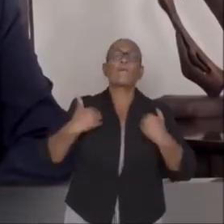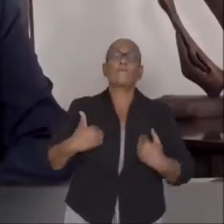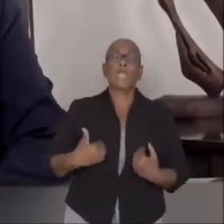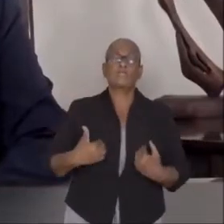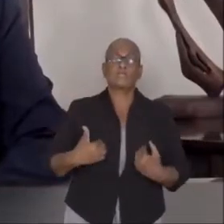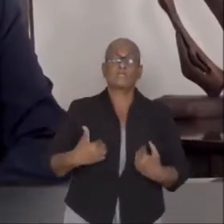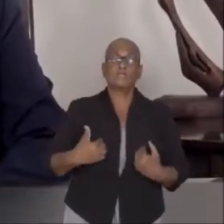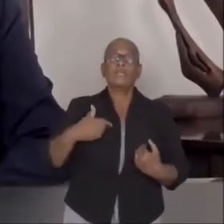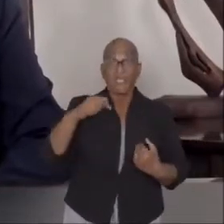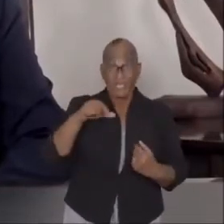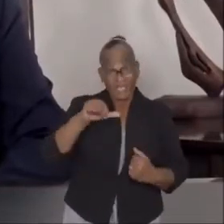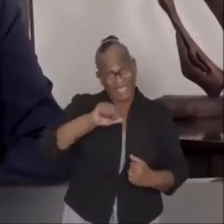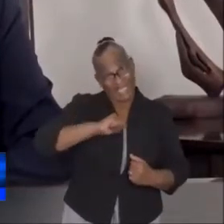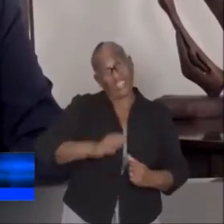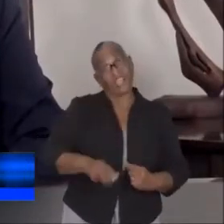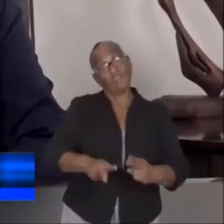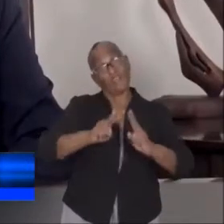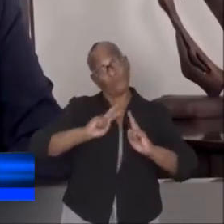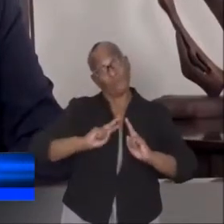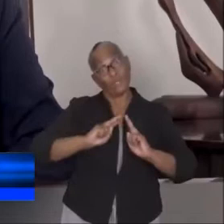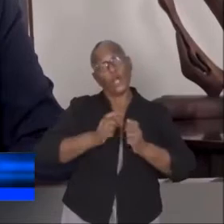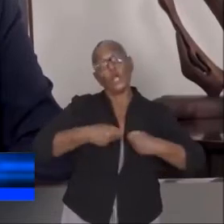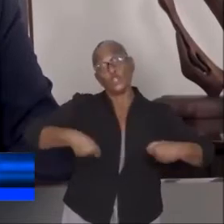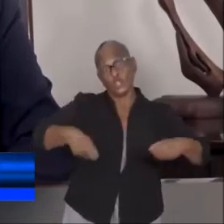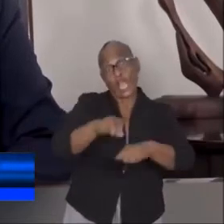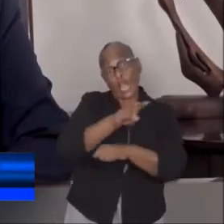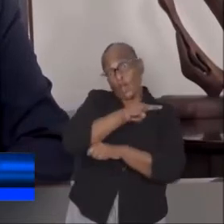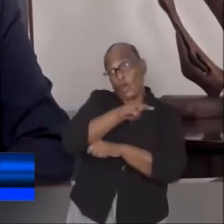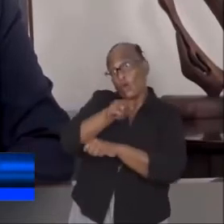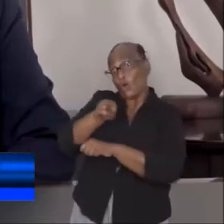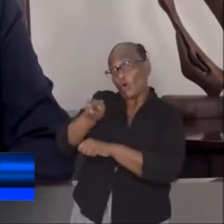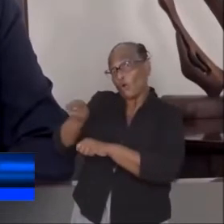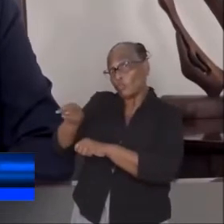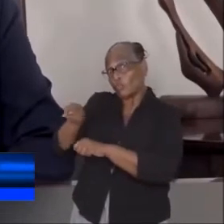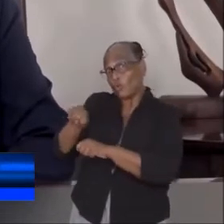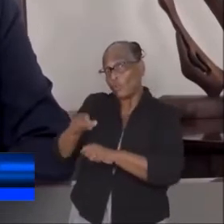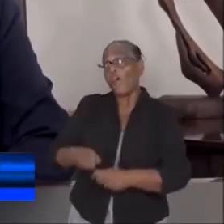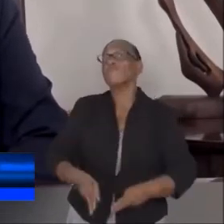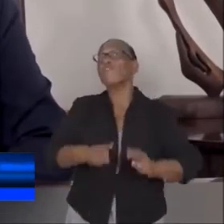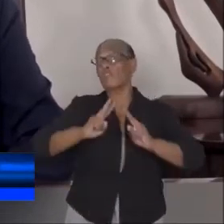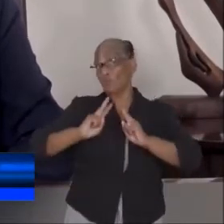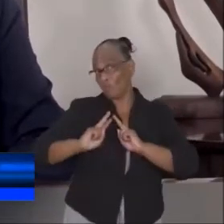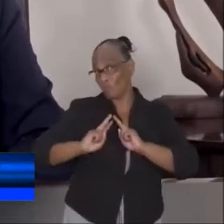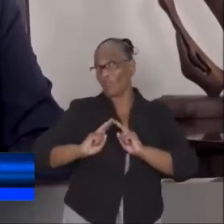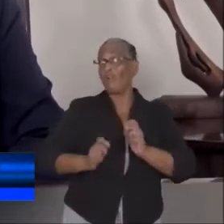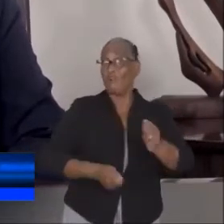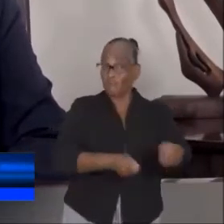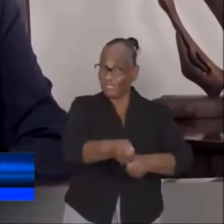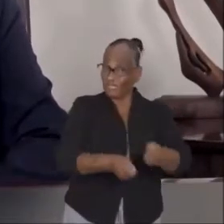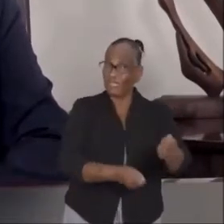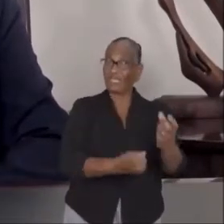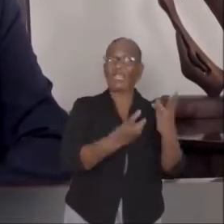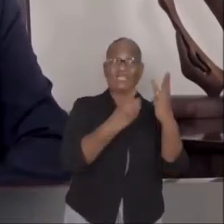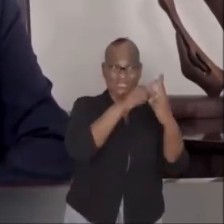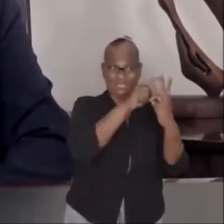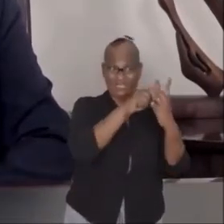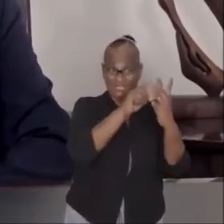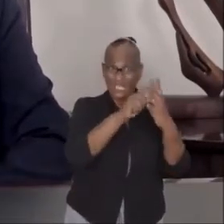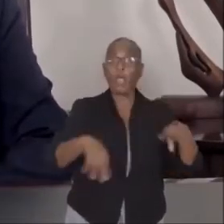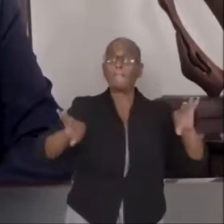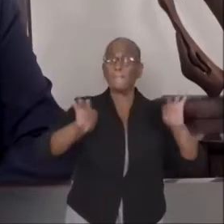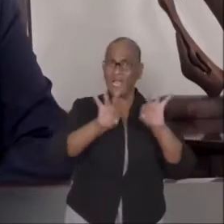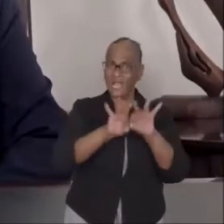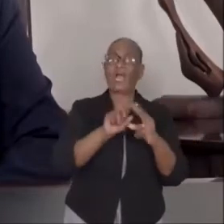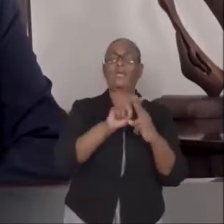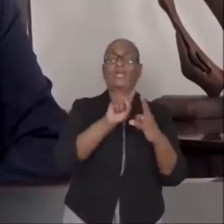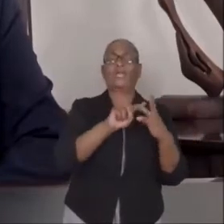Eigen verantwoordelijkheid en sociale controle en verantwoordelijkheid van de regering zijn de drie ingrediënten die nodig